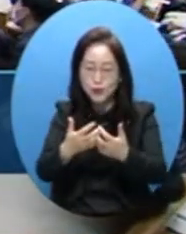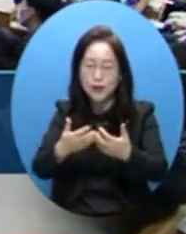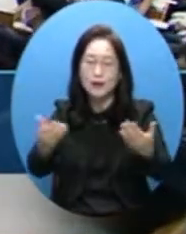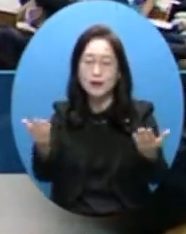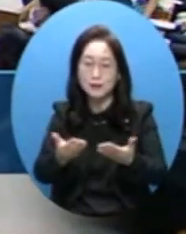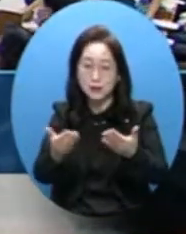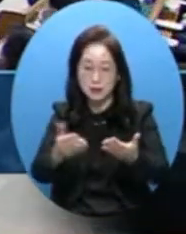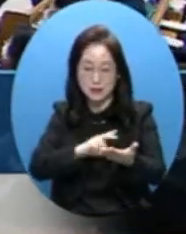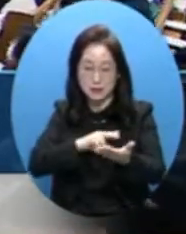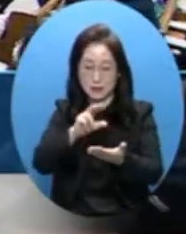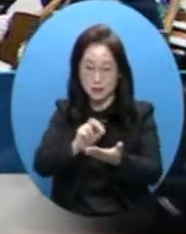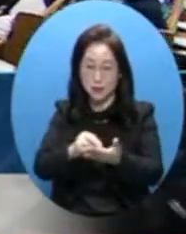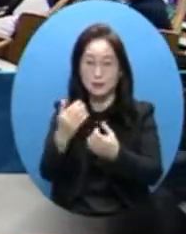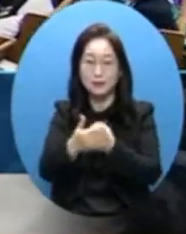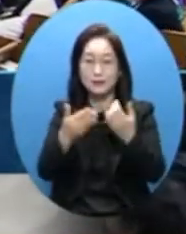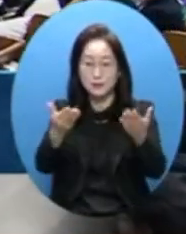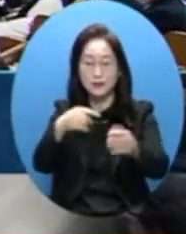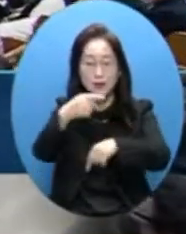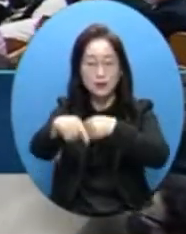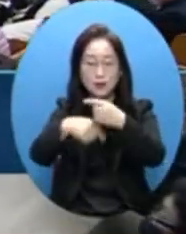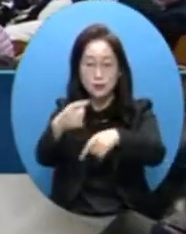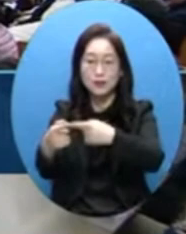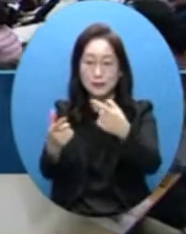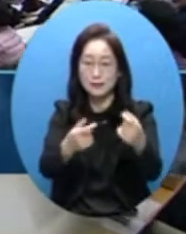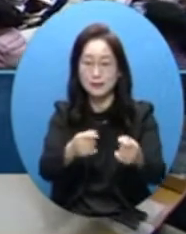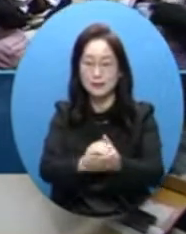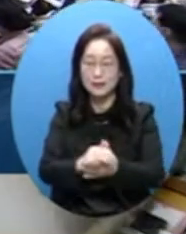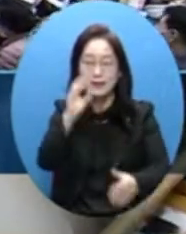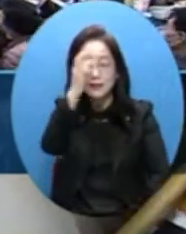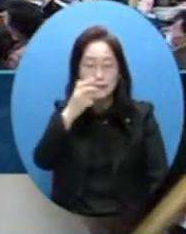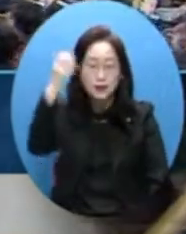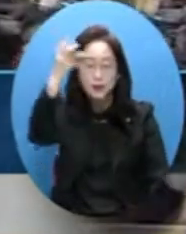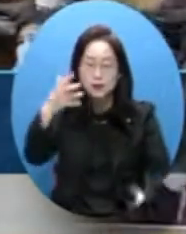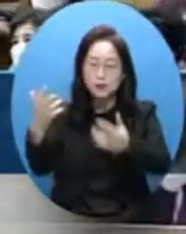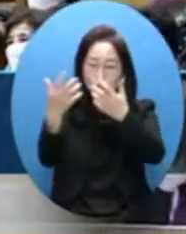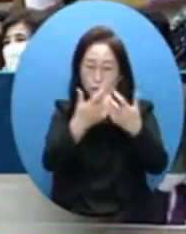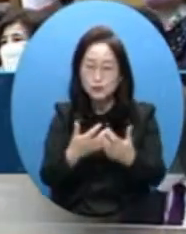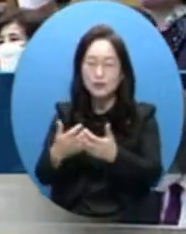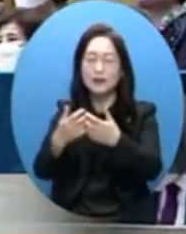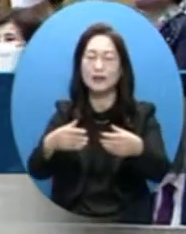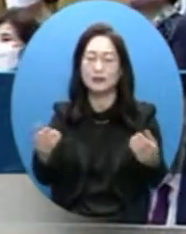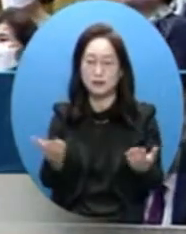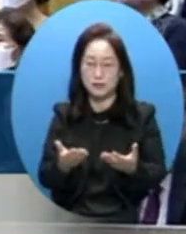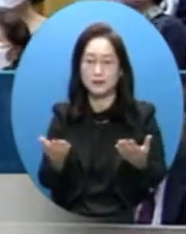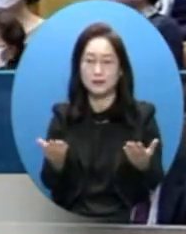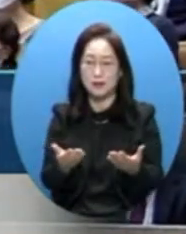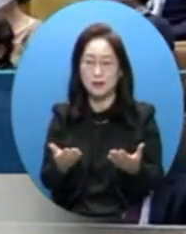은혜를 나누기 원합니다. 제목을 한번 크게 따라해 주시기 바랍니다. 성령 충만의 역사.